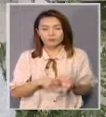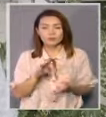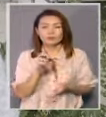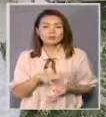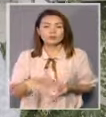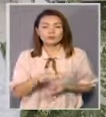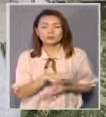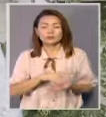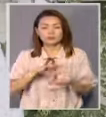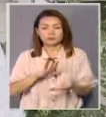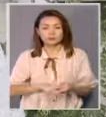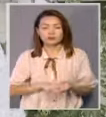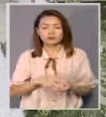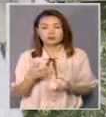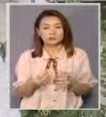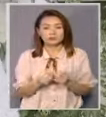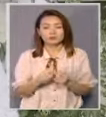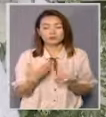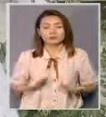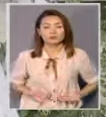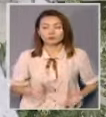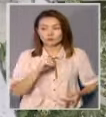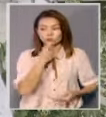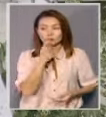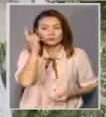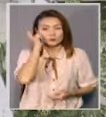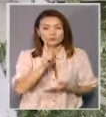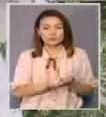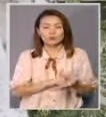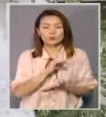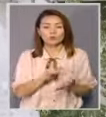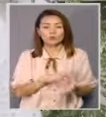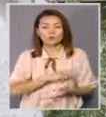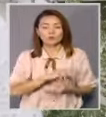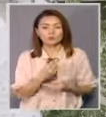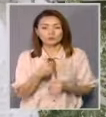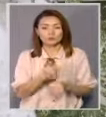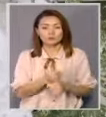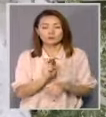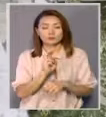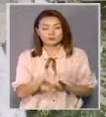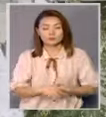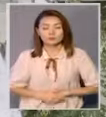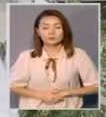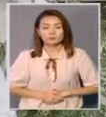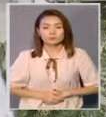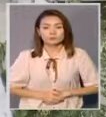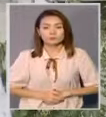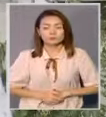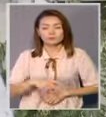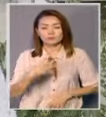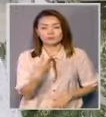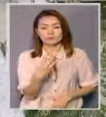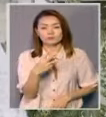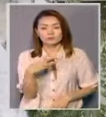облысы бойынша белгіленген күнкөріс деңгейінен төмен болса, оқсы банағы Атырау қалалық жұмыспен қамту бөліміне барып, Сатпаев көшесіндегі